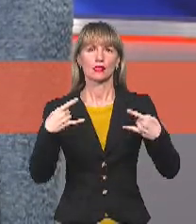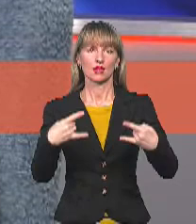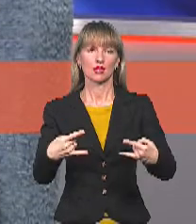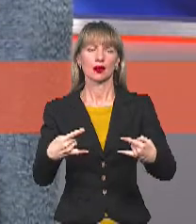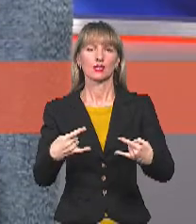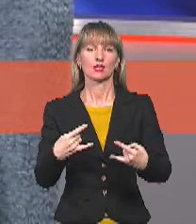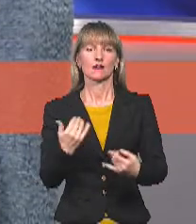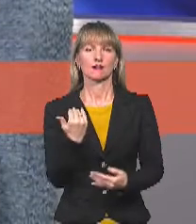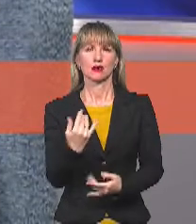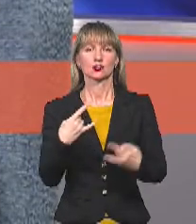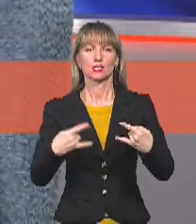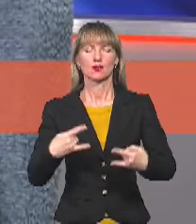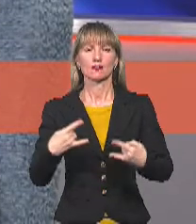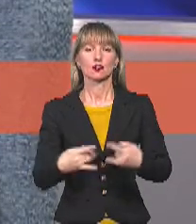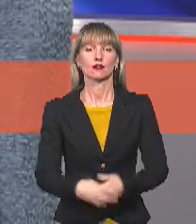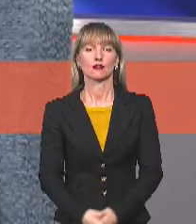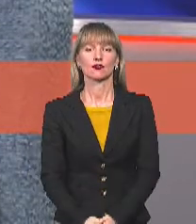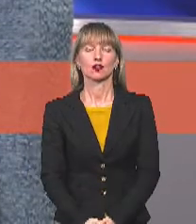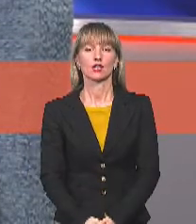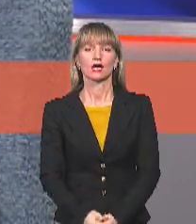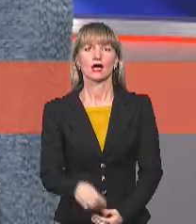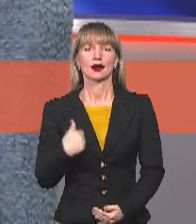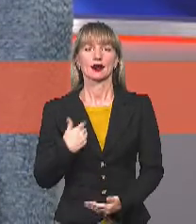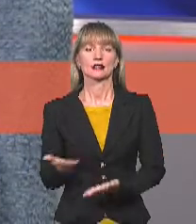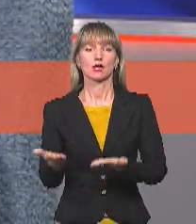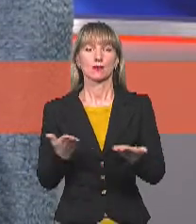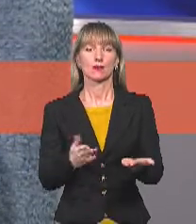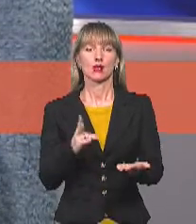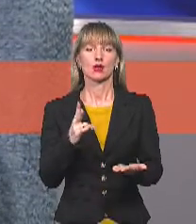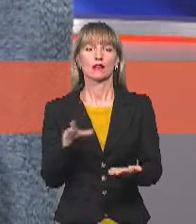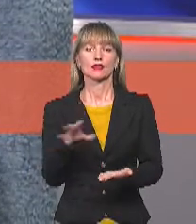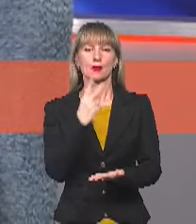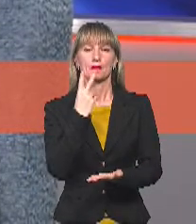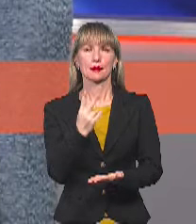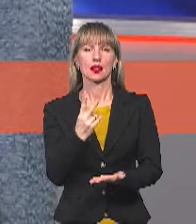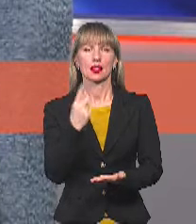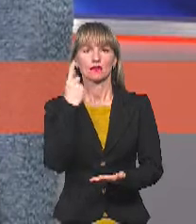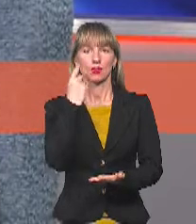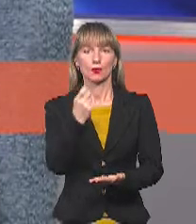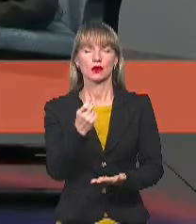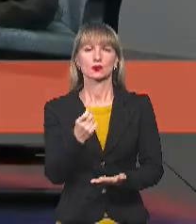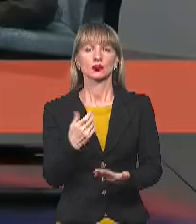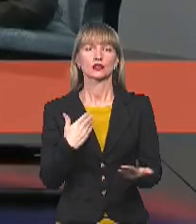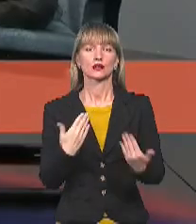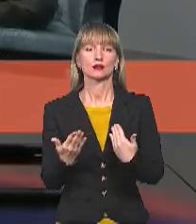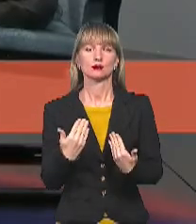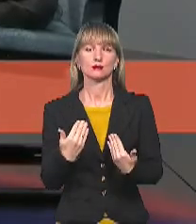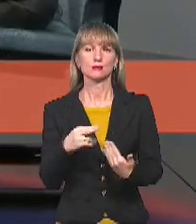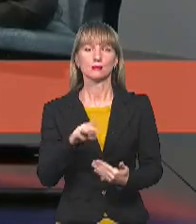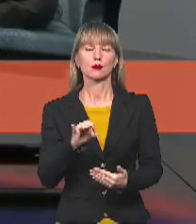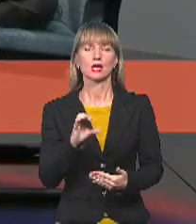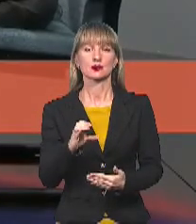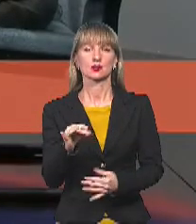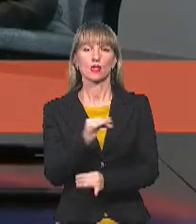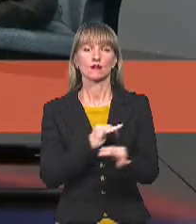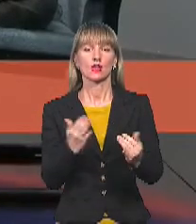на екранах ваших телевізорів. А я запрошую нас всіх переглянути інформацію стосовно прес-конференції,